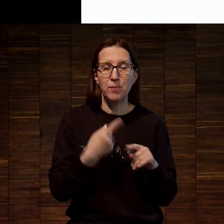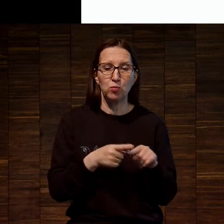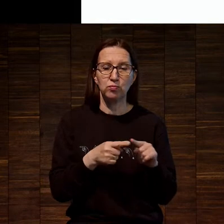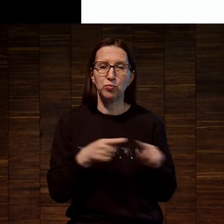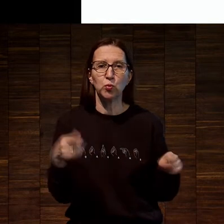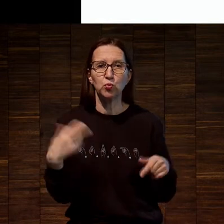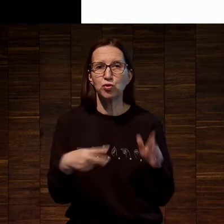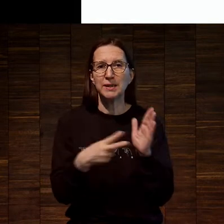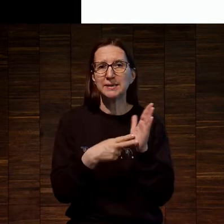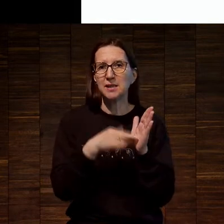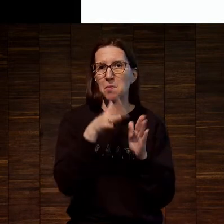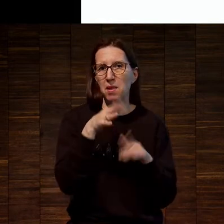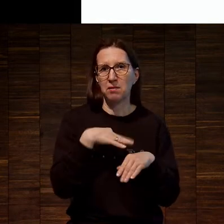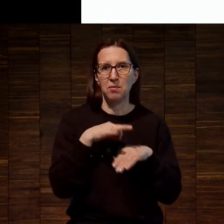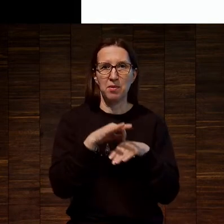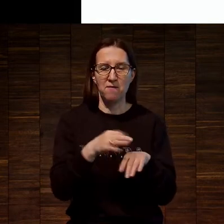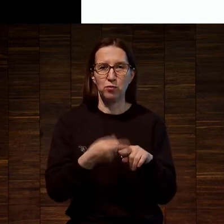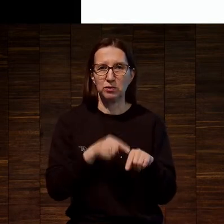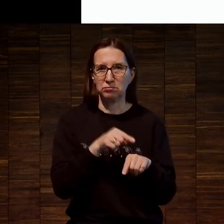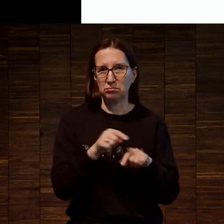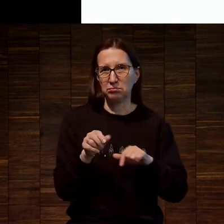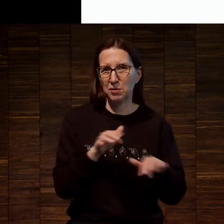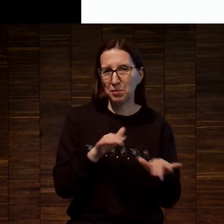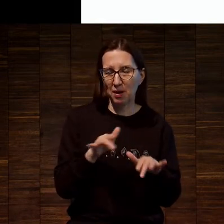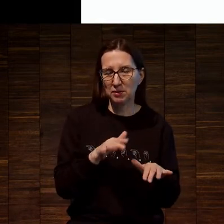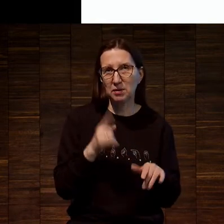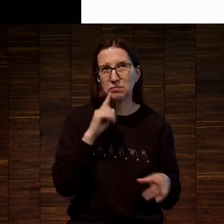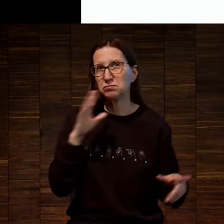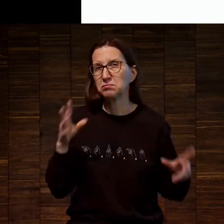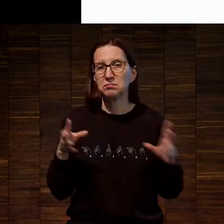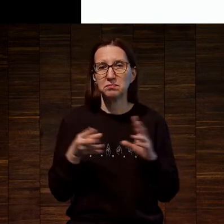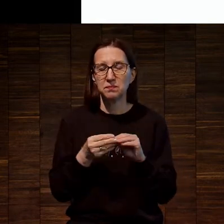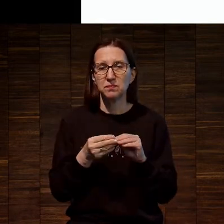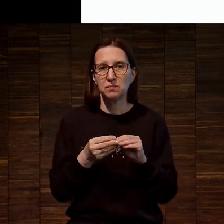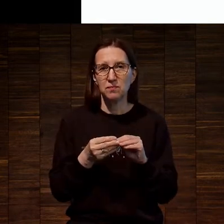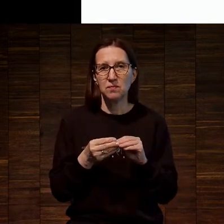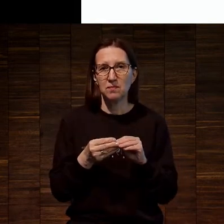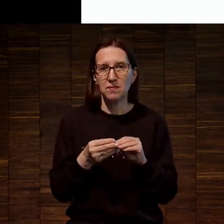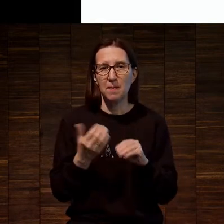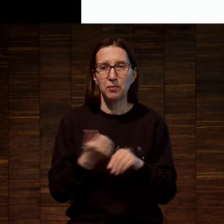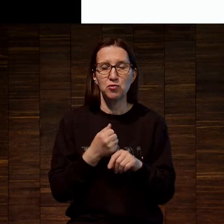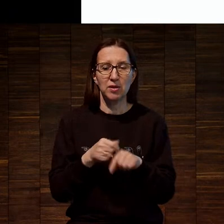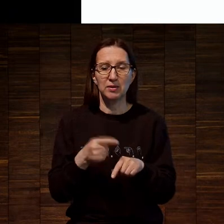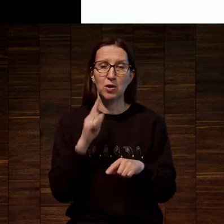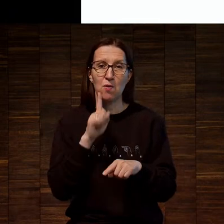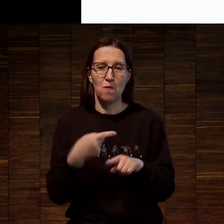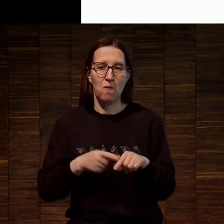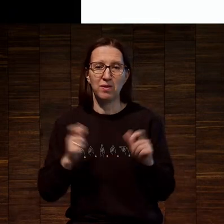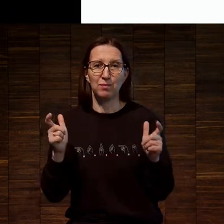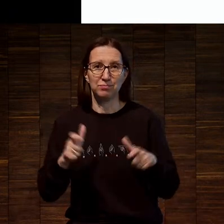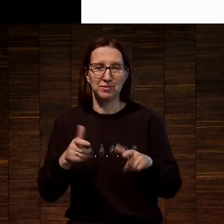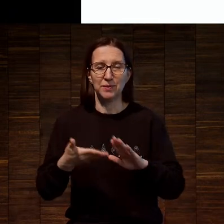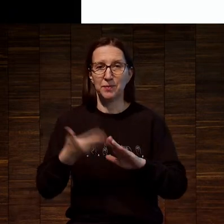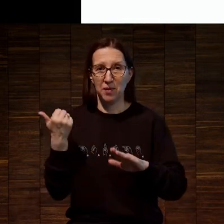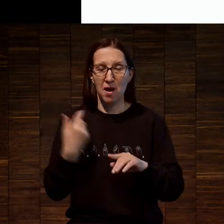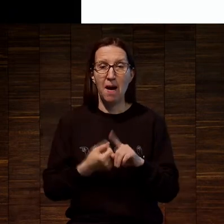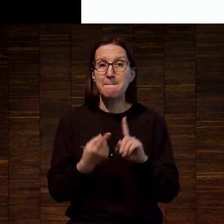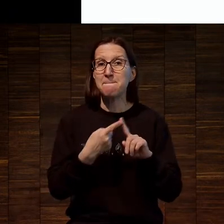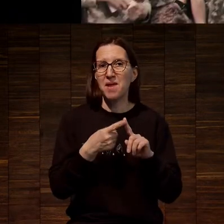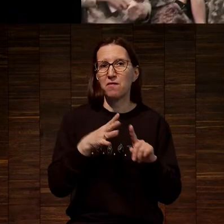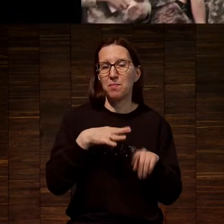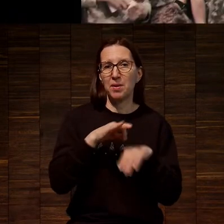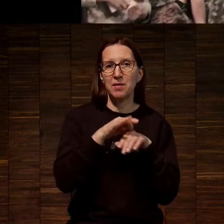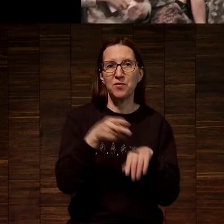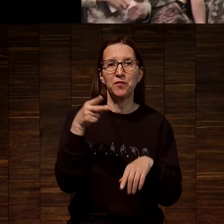лет, если мы не... Да, если считать по год отмены пандемии. Первый прошел в 2014